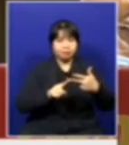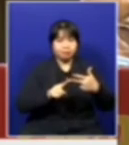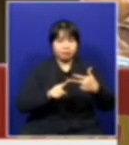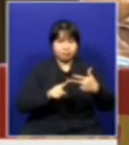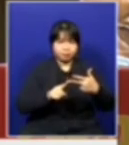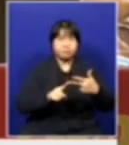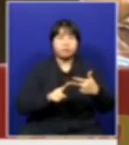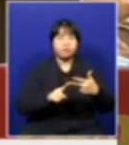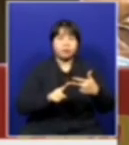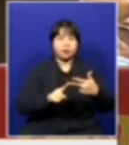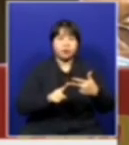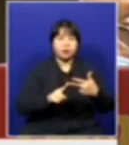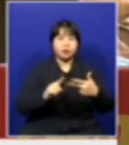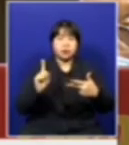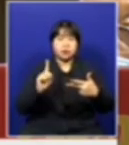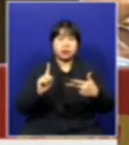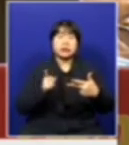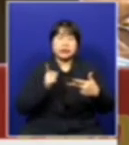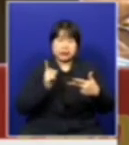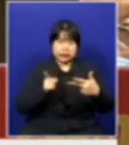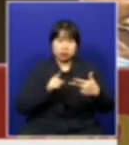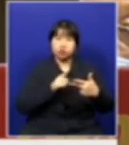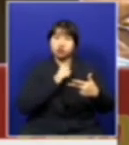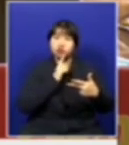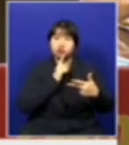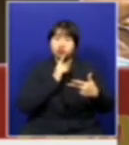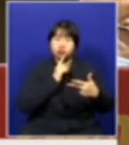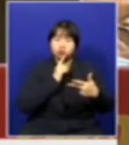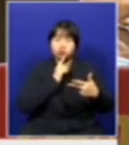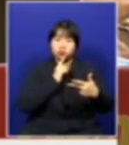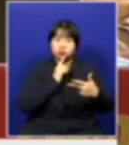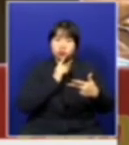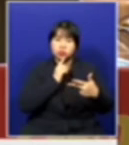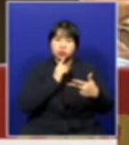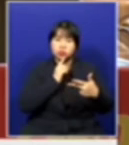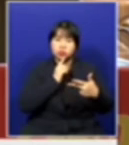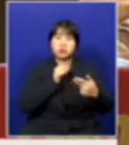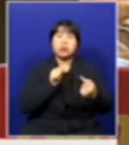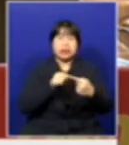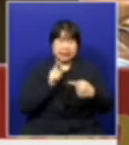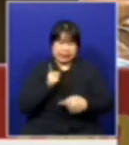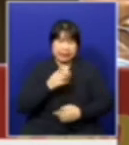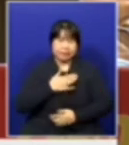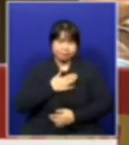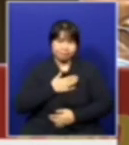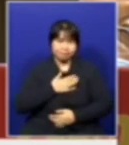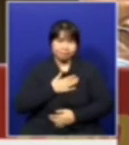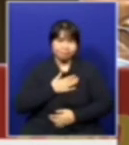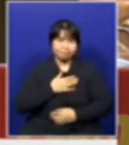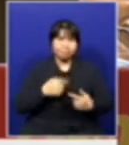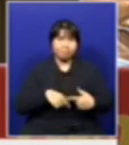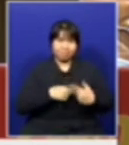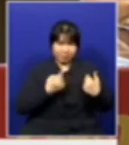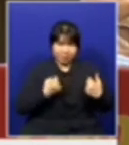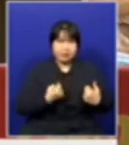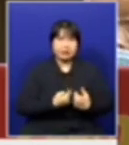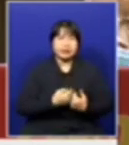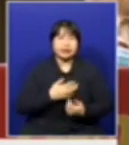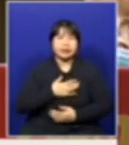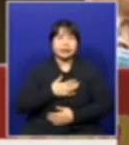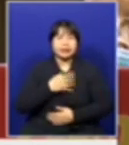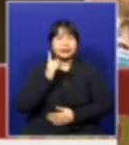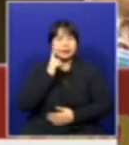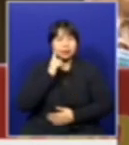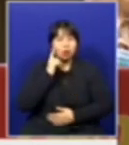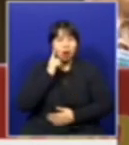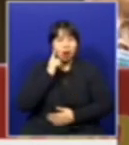ค่ะก็คือจริงๆแล้วท่านประธานคะในใจของดิฉันยังคิดว่าดิฉันไม่เชื่อว่